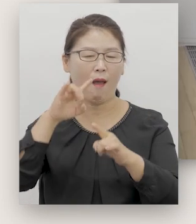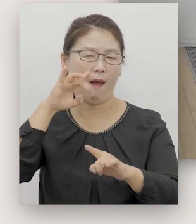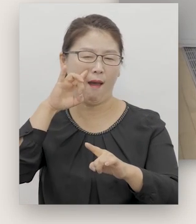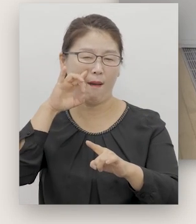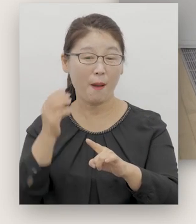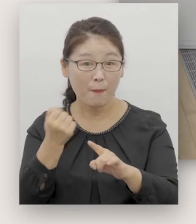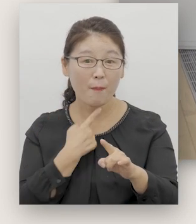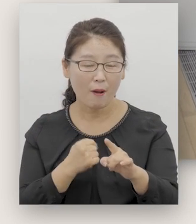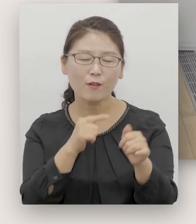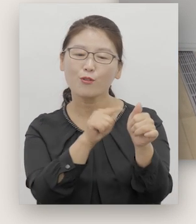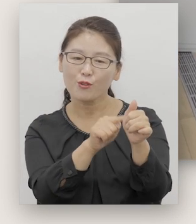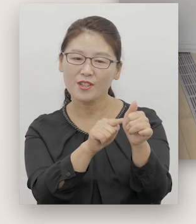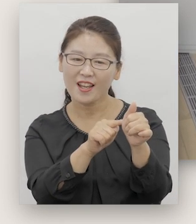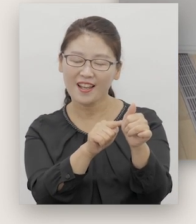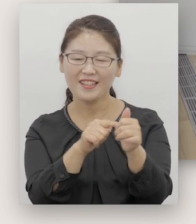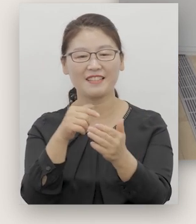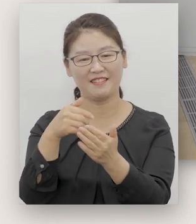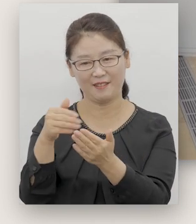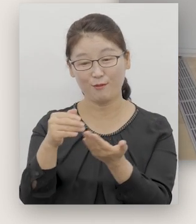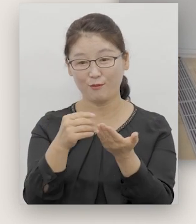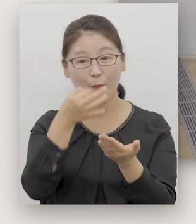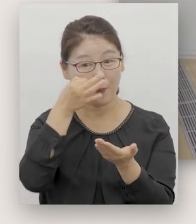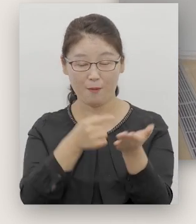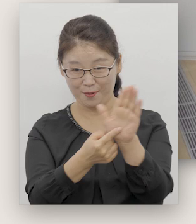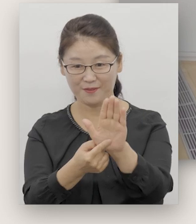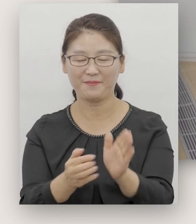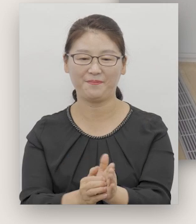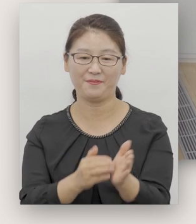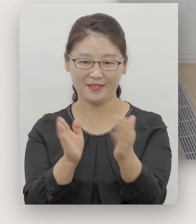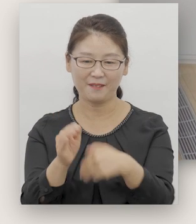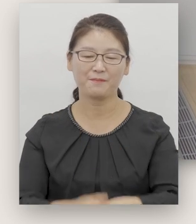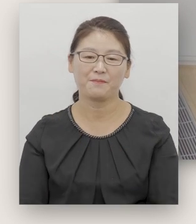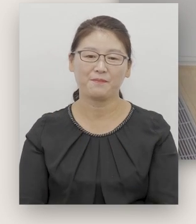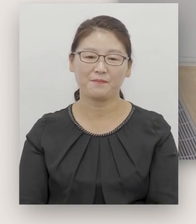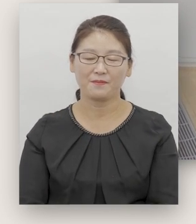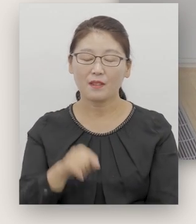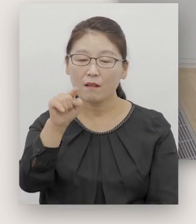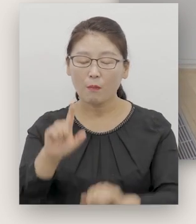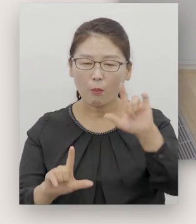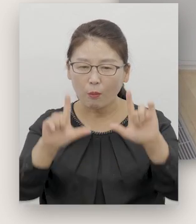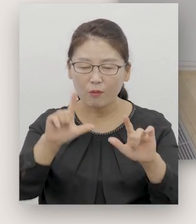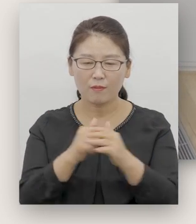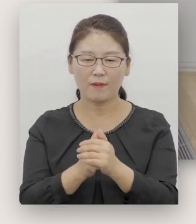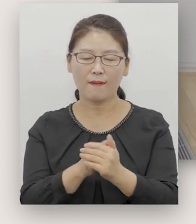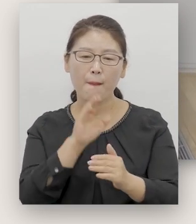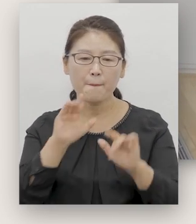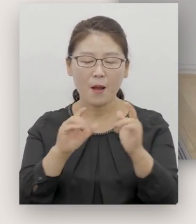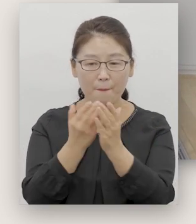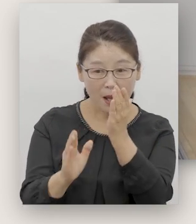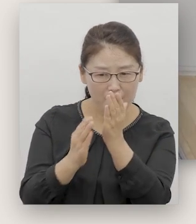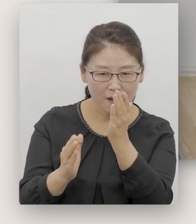반영된 그림이라고 볼 수 있을 것 같아요. 이렇게 이제 형태가 왜곡되고 과장된 그런 이제 야수파적인